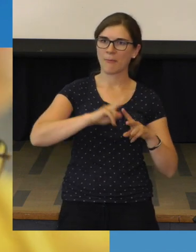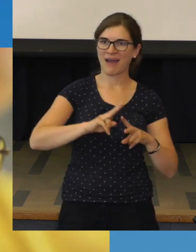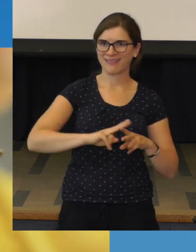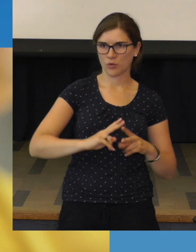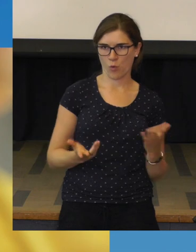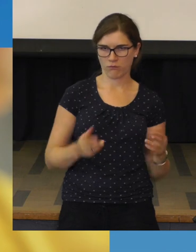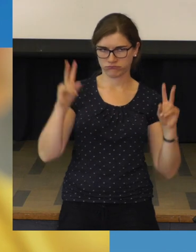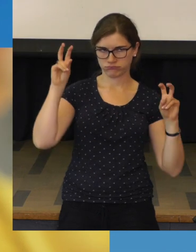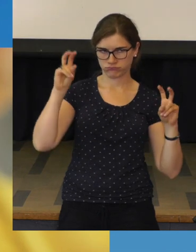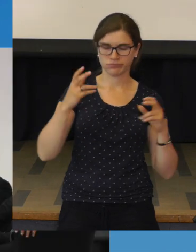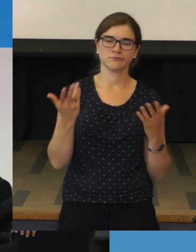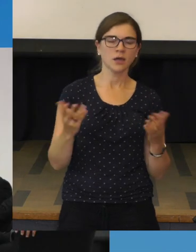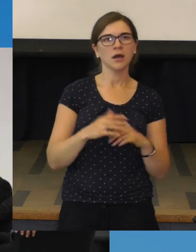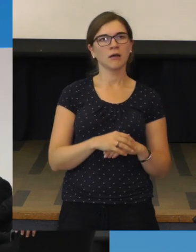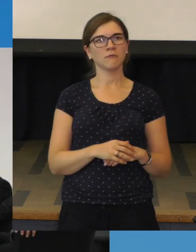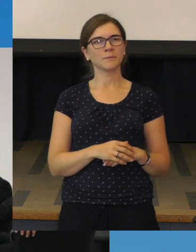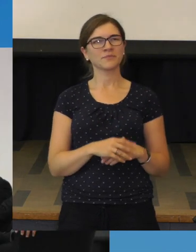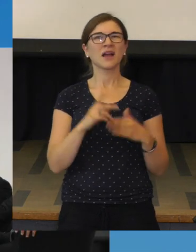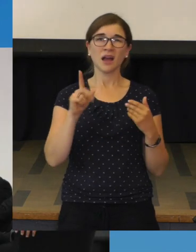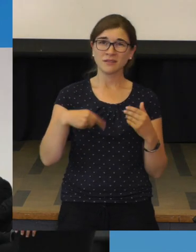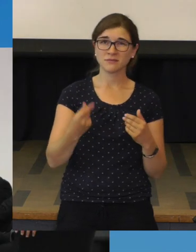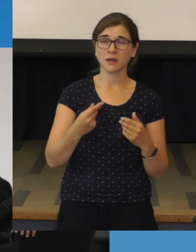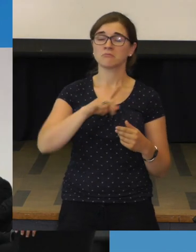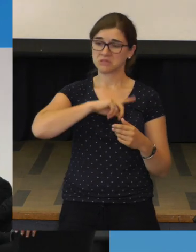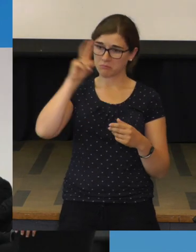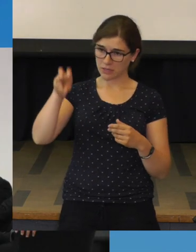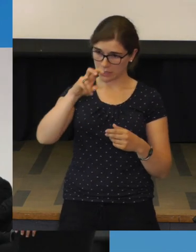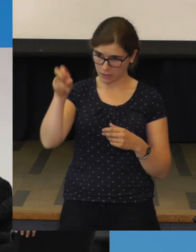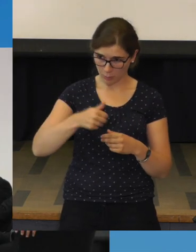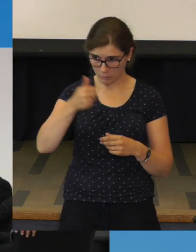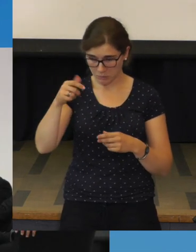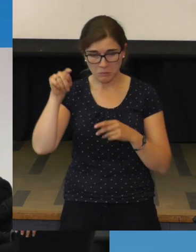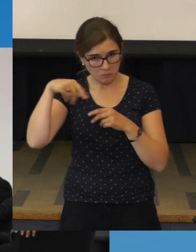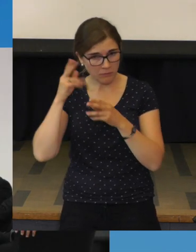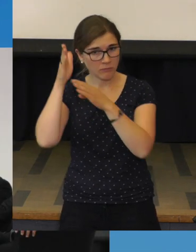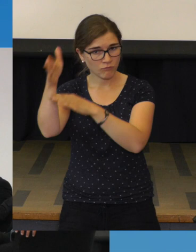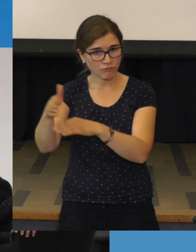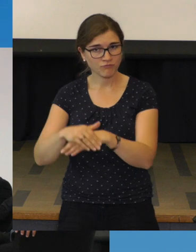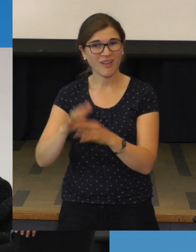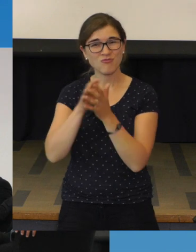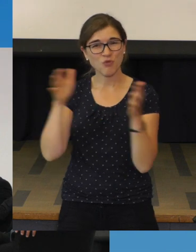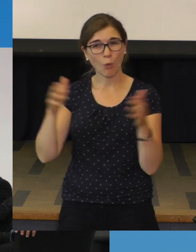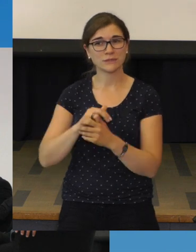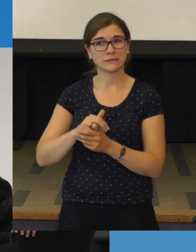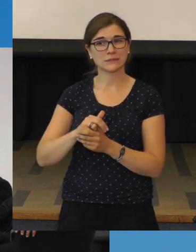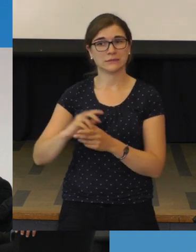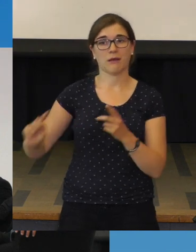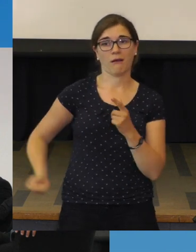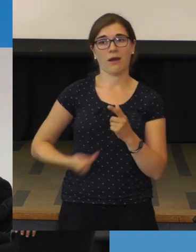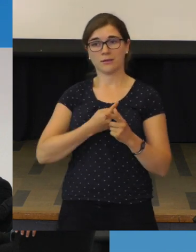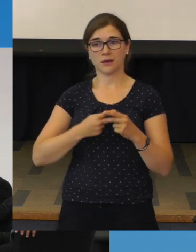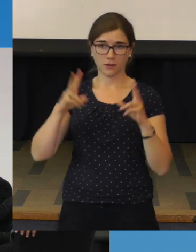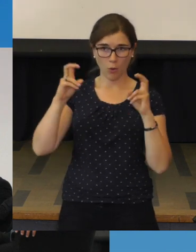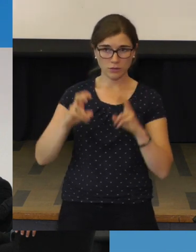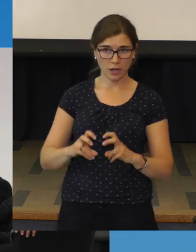Herzklappenreparaturen, sah ich mal. Ich musste dann ins Klinikum zu einer großen Katheteruntersuchung. Was das im Einzelnen war, es